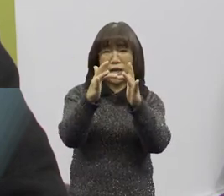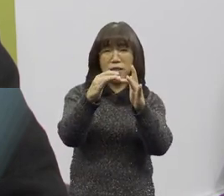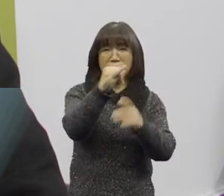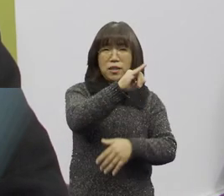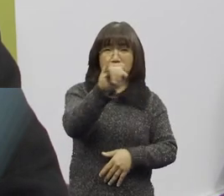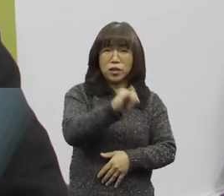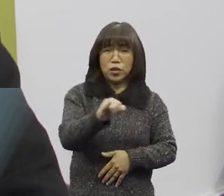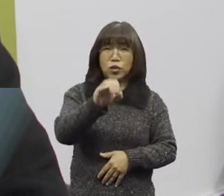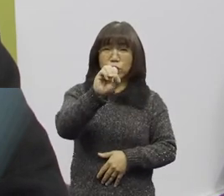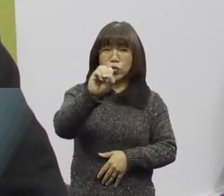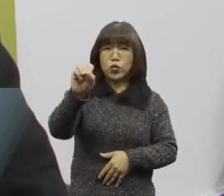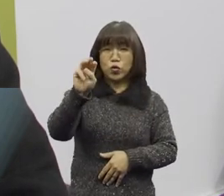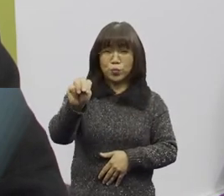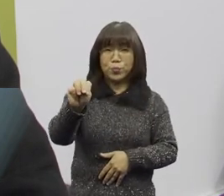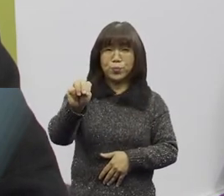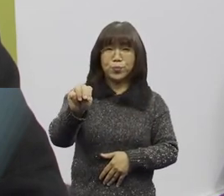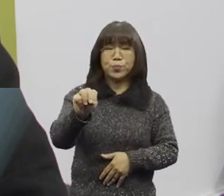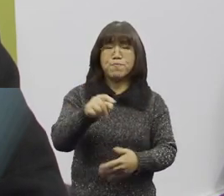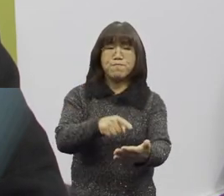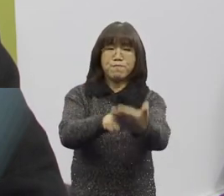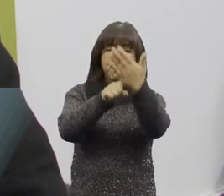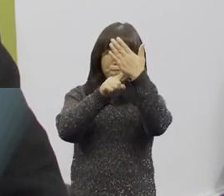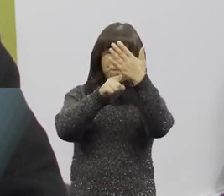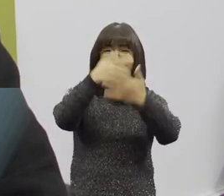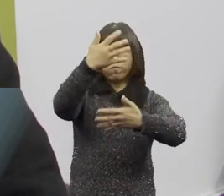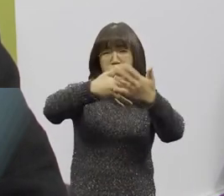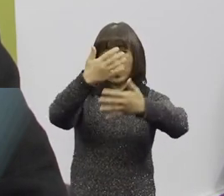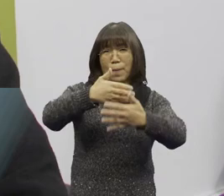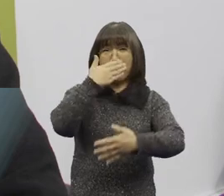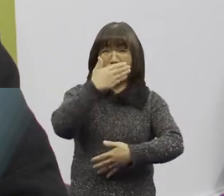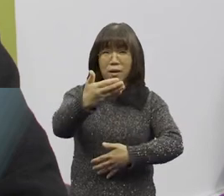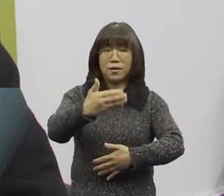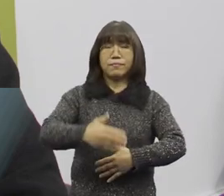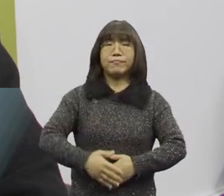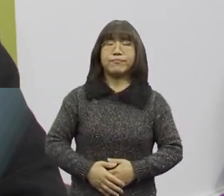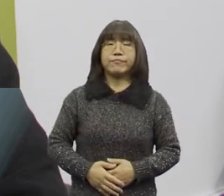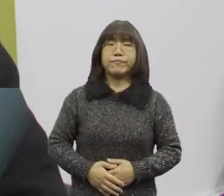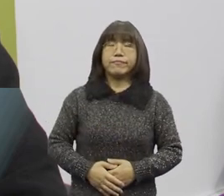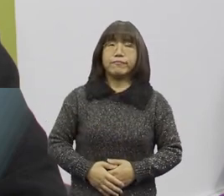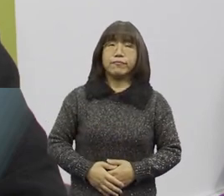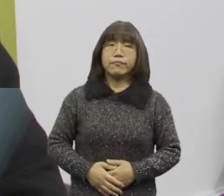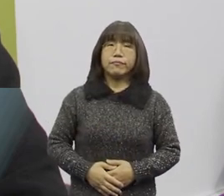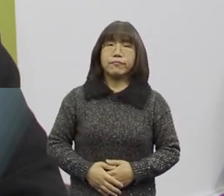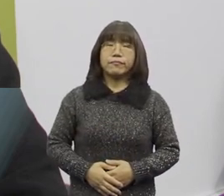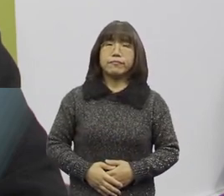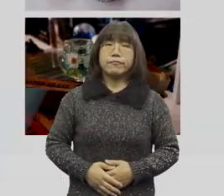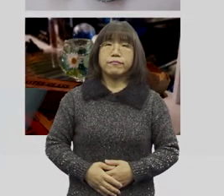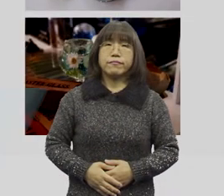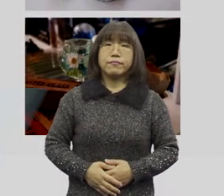있습니다. 매주 다양한 영화를 감상하며 세상을 해석하는 영화 인문학 교육입니다.